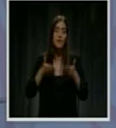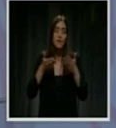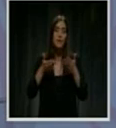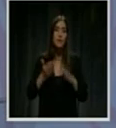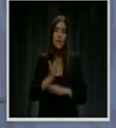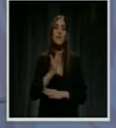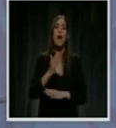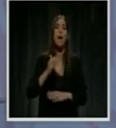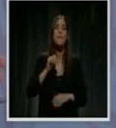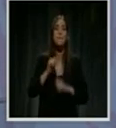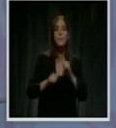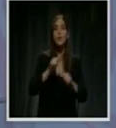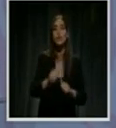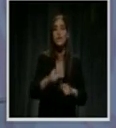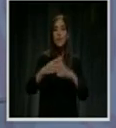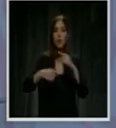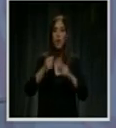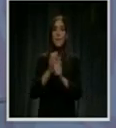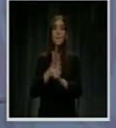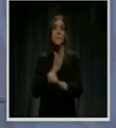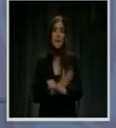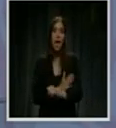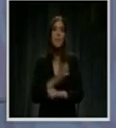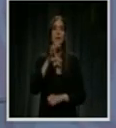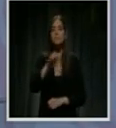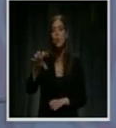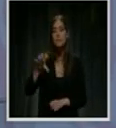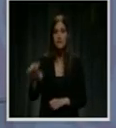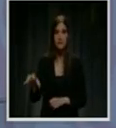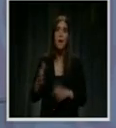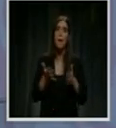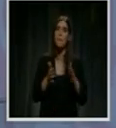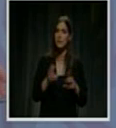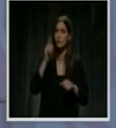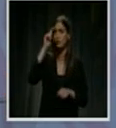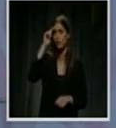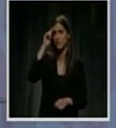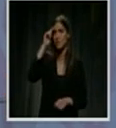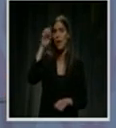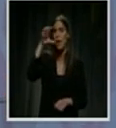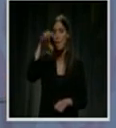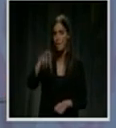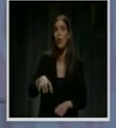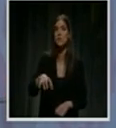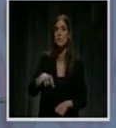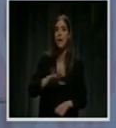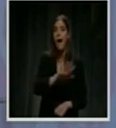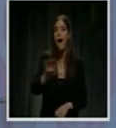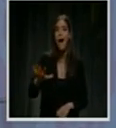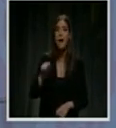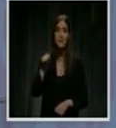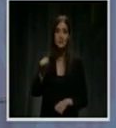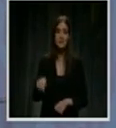meħtieġ tal-pjanijiet lokali. Dan possibilment ifisser li art illi sissa hija żviluppabbli ssir waħda li